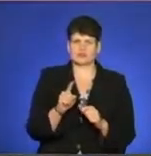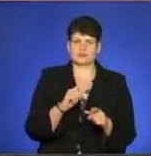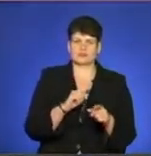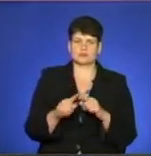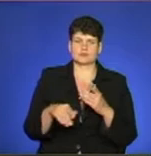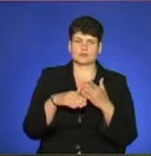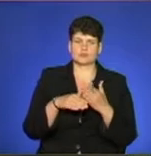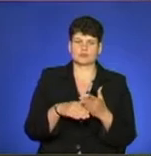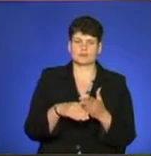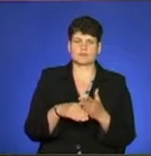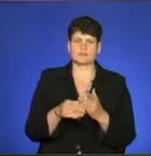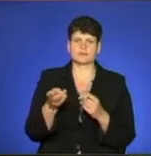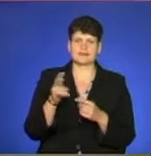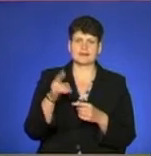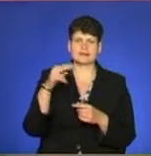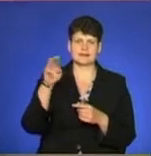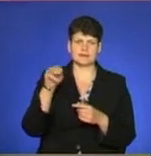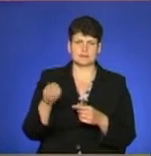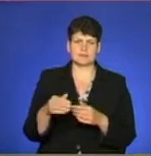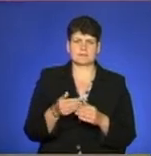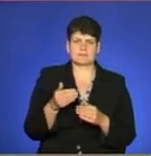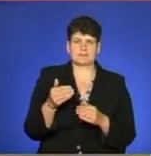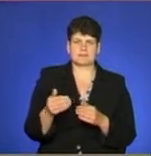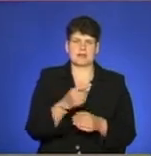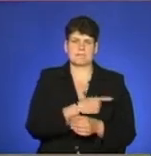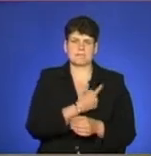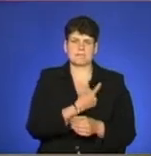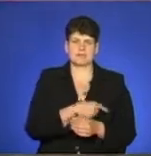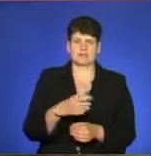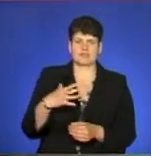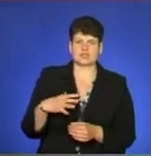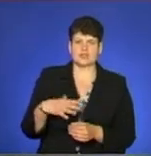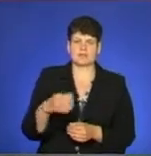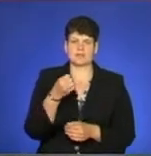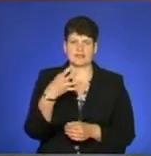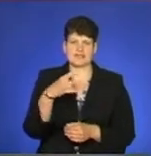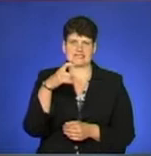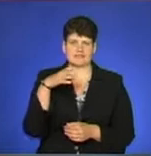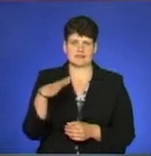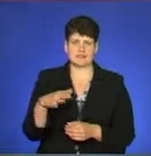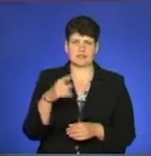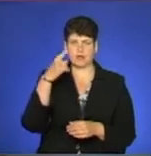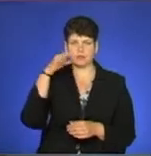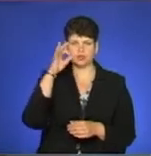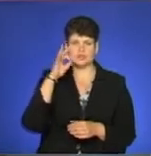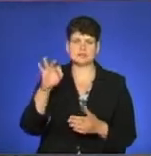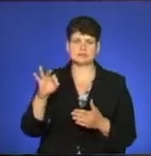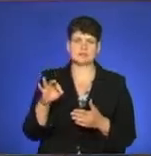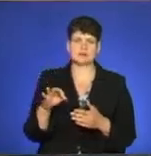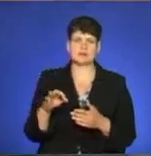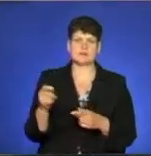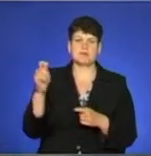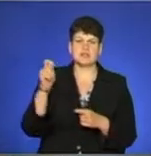служби відреагували на ДТП із запізненням. Медики, вочевидь, чекали майже 15 хвилин. Поліція відреагувала на виклик